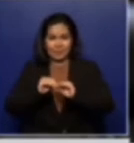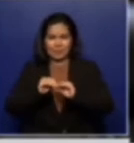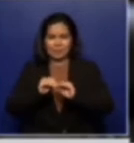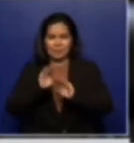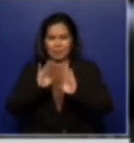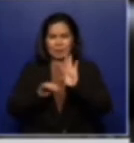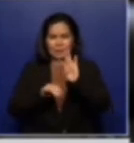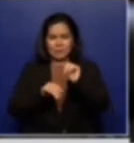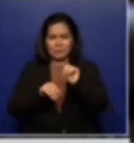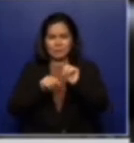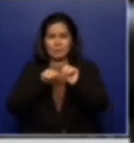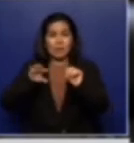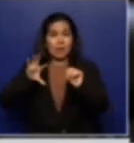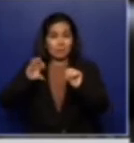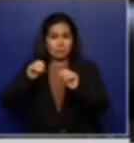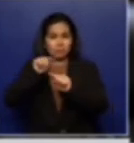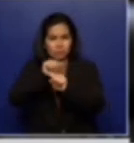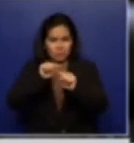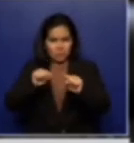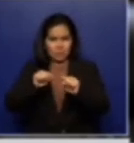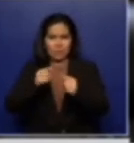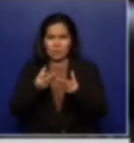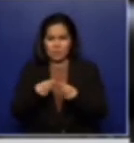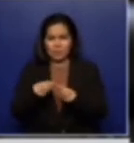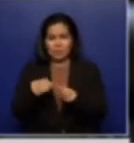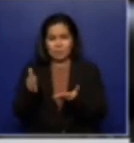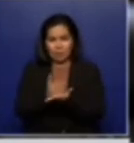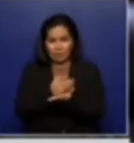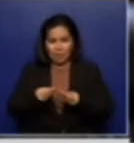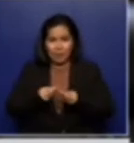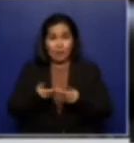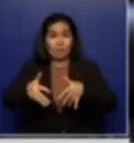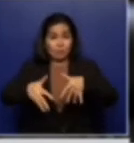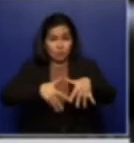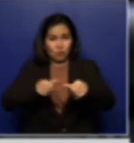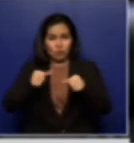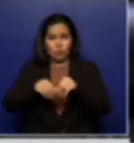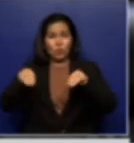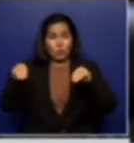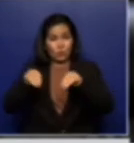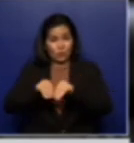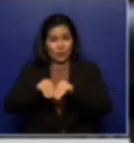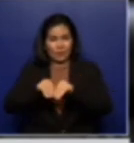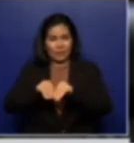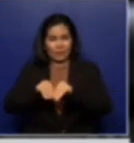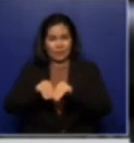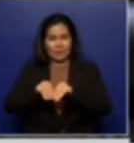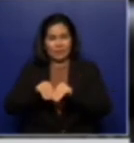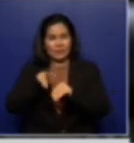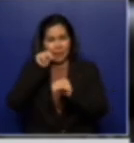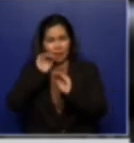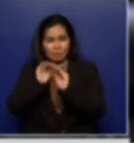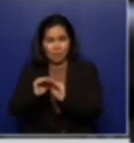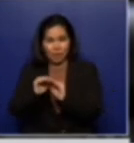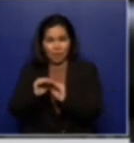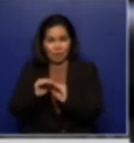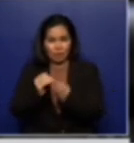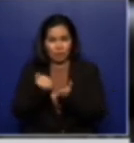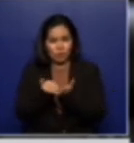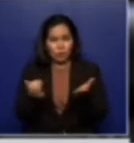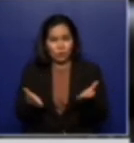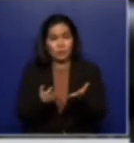40-50%จัดที่ทำกินให้กับพี่น้องประชาชนที่อาศัยอยู่ริมอ่างที่ชนรับประทานและหาอาชีพให้เข